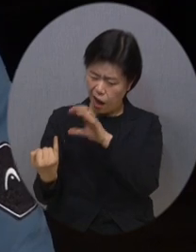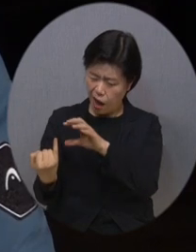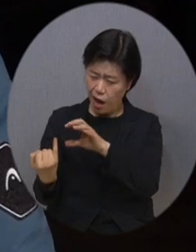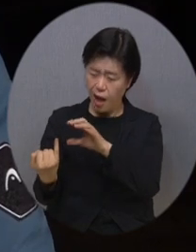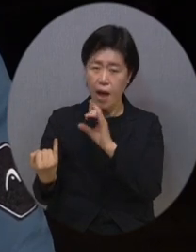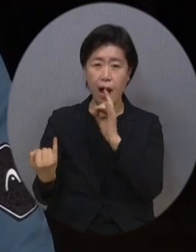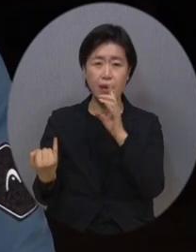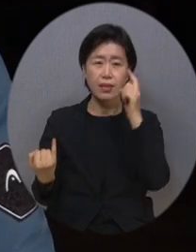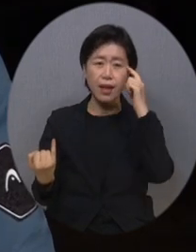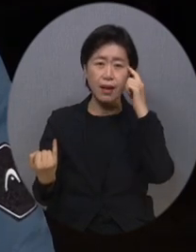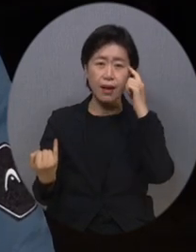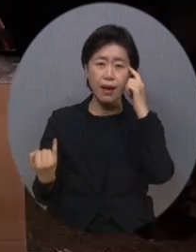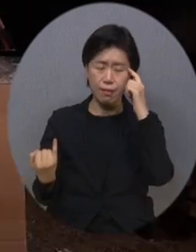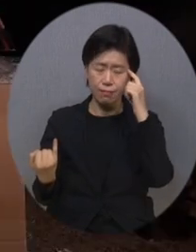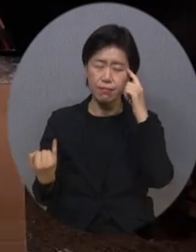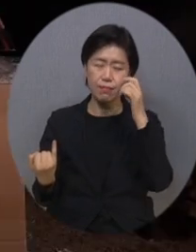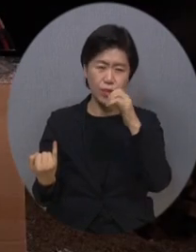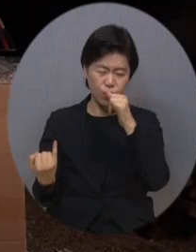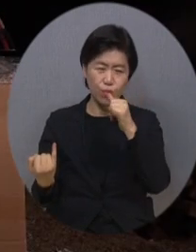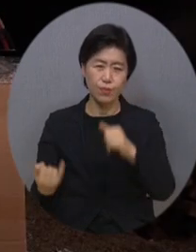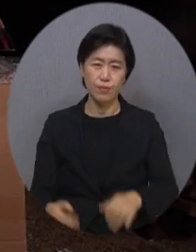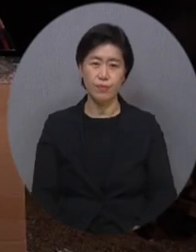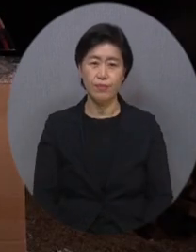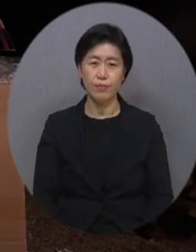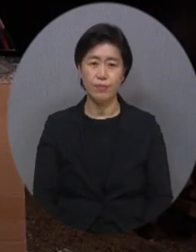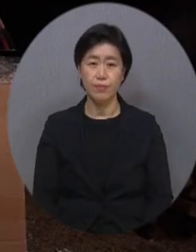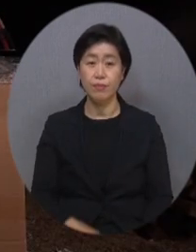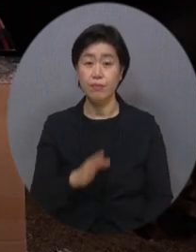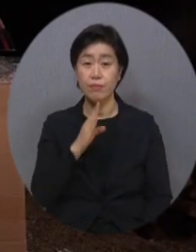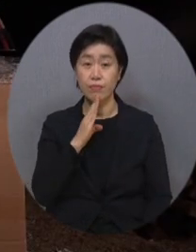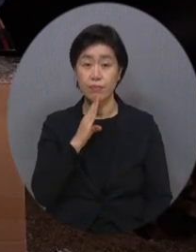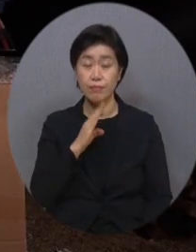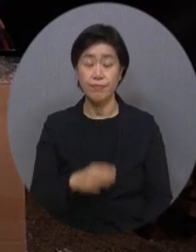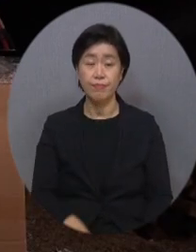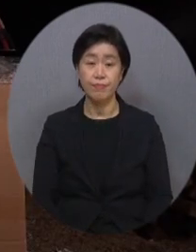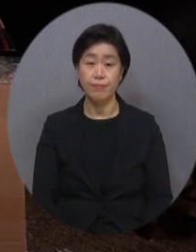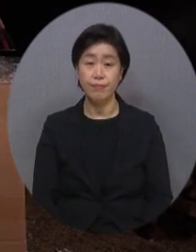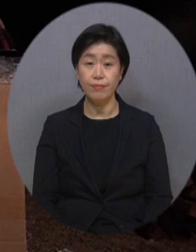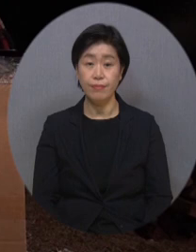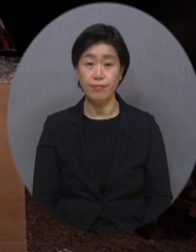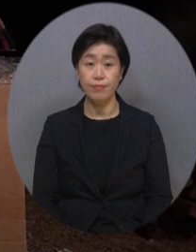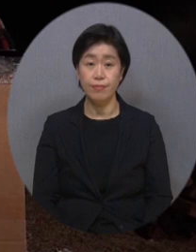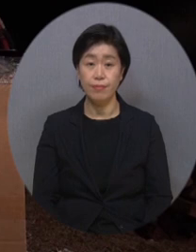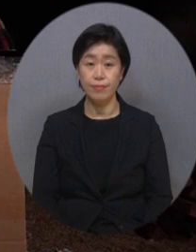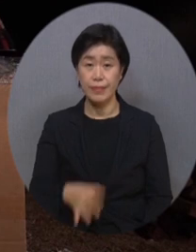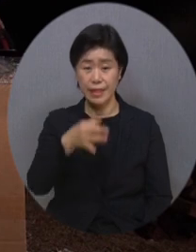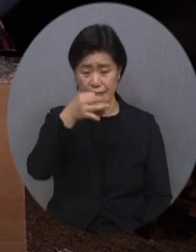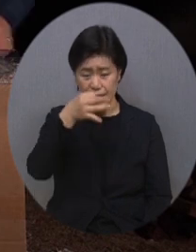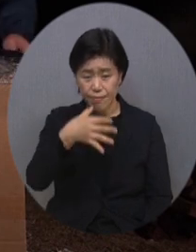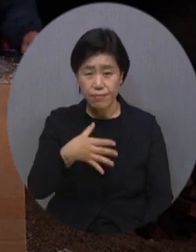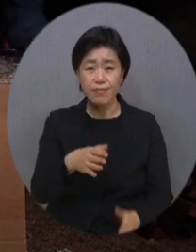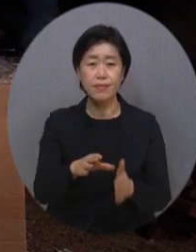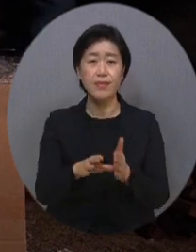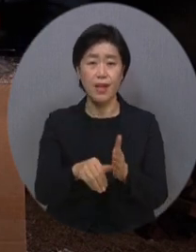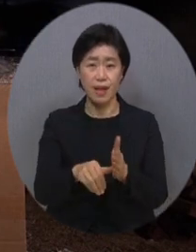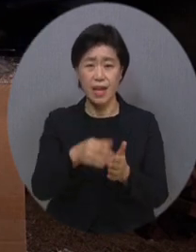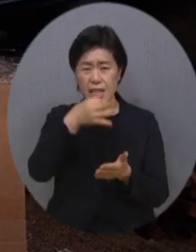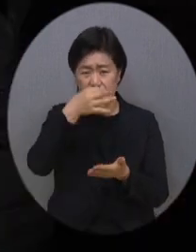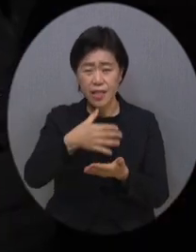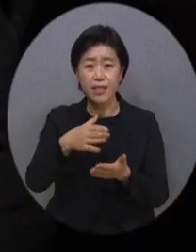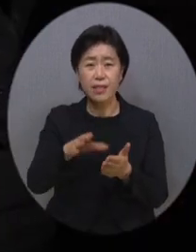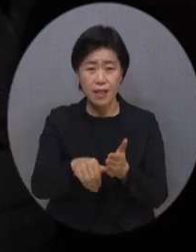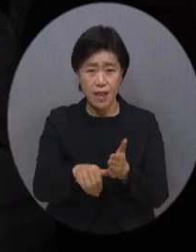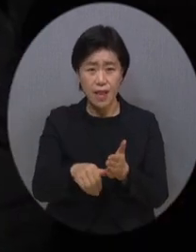제일 요즘에는 미안해. 사실 힘들 때 힘들 때 어쨌든 가장